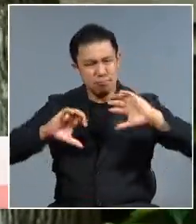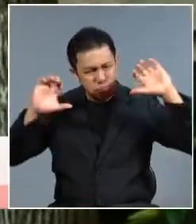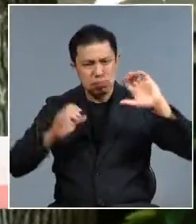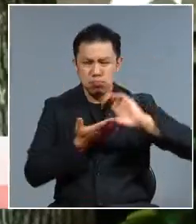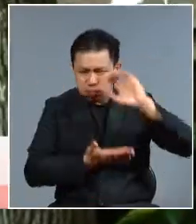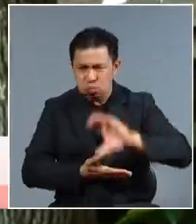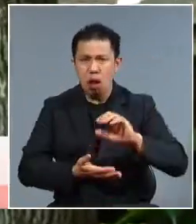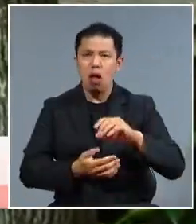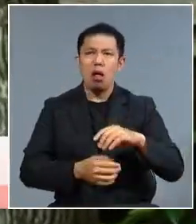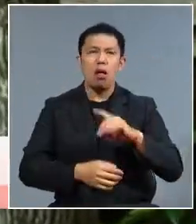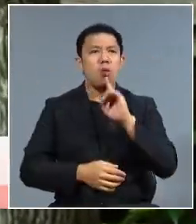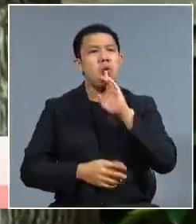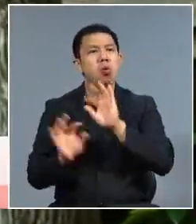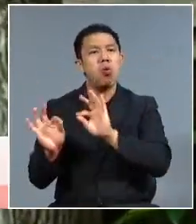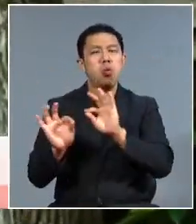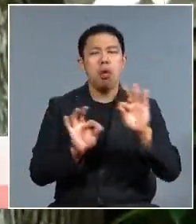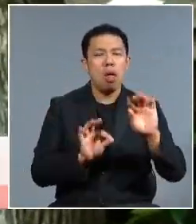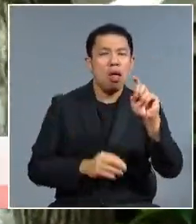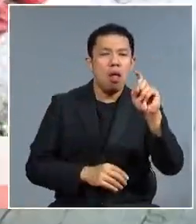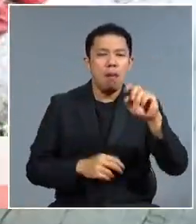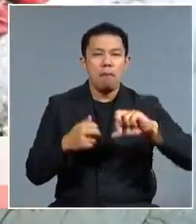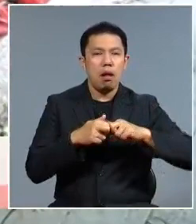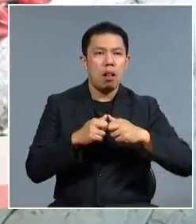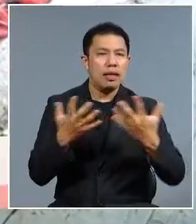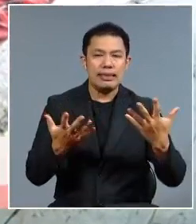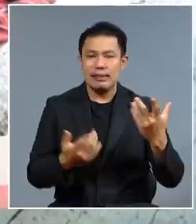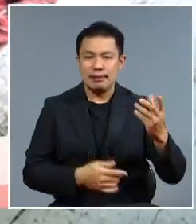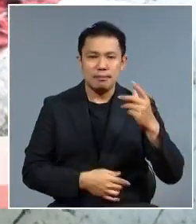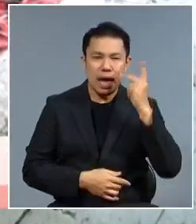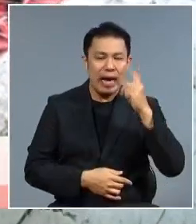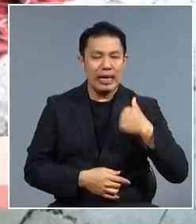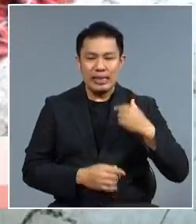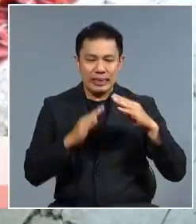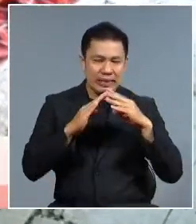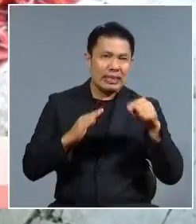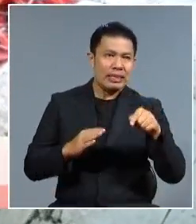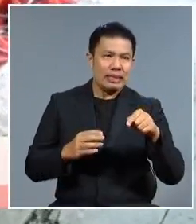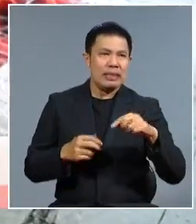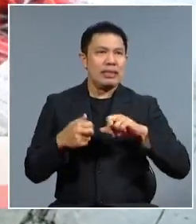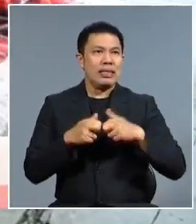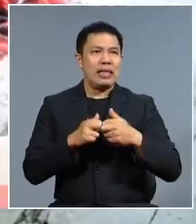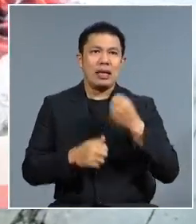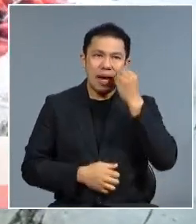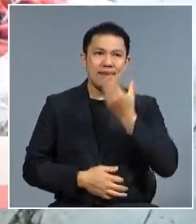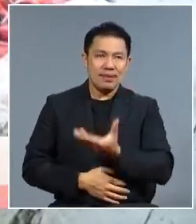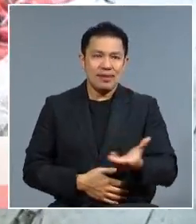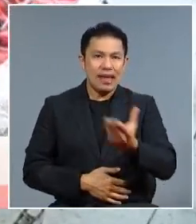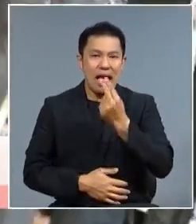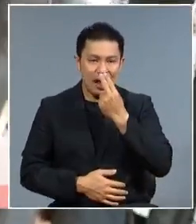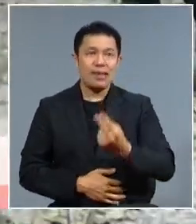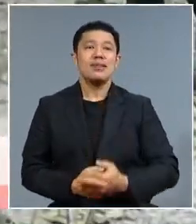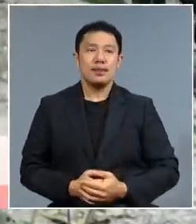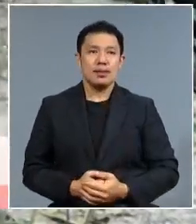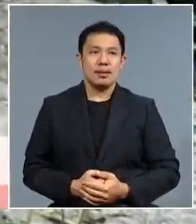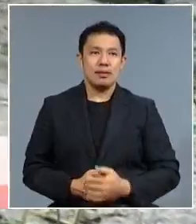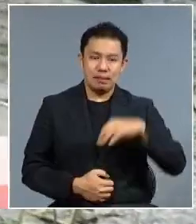ก็ถูกทิ้งไว้ระหว่างทางทำให้ป้าเนี่ยนะฮะต้องทนอยู่ในสภาพอย่างที่เห็นเนี่ยแหละครับล่าสุดนะฮะก็มีห